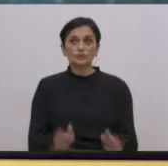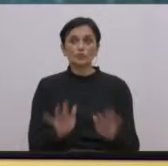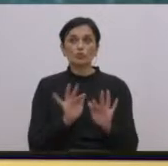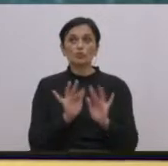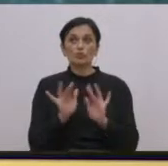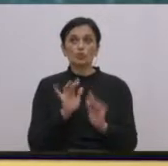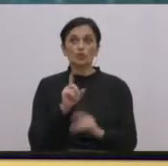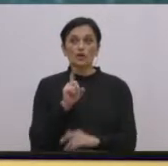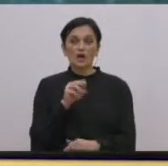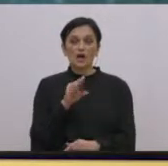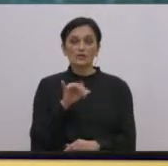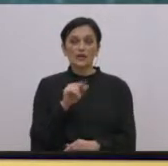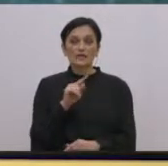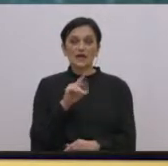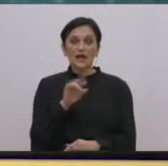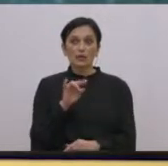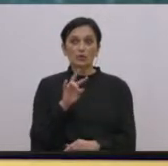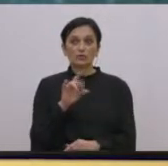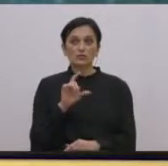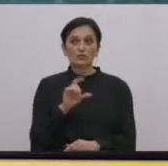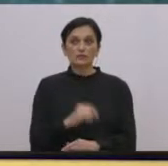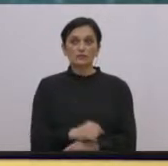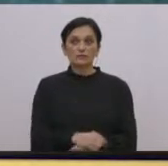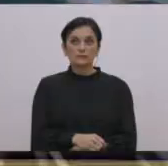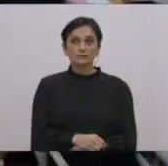Procedurile ხატია დეკანოზე.